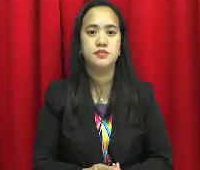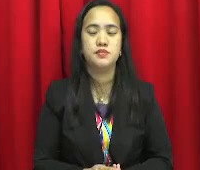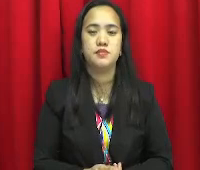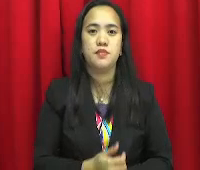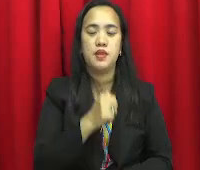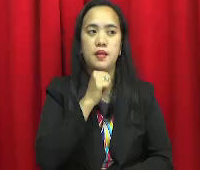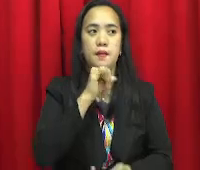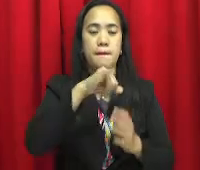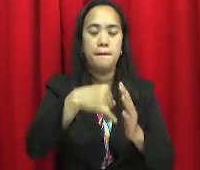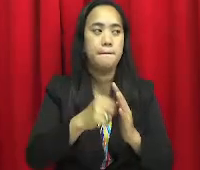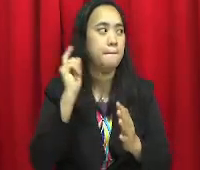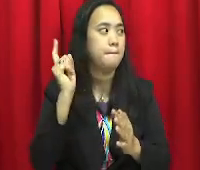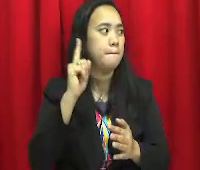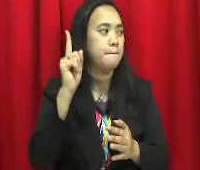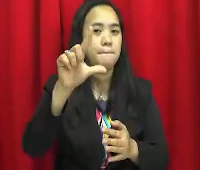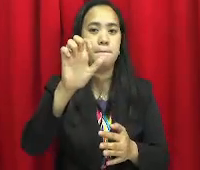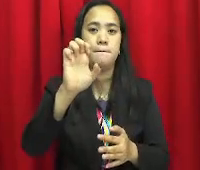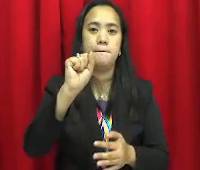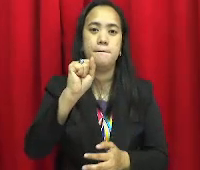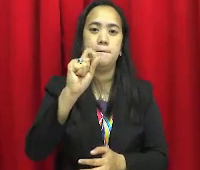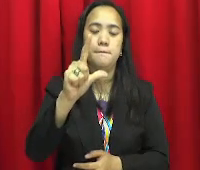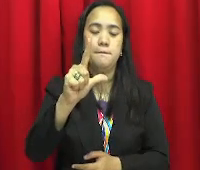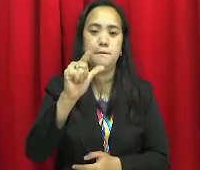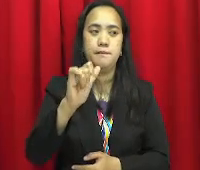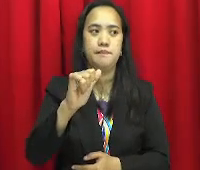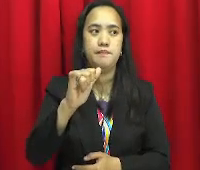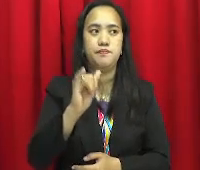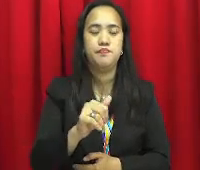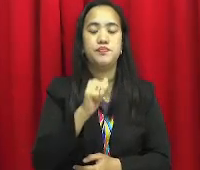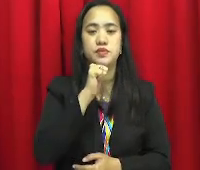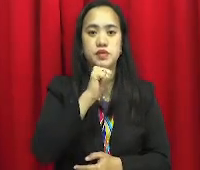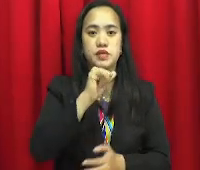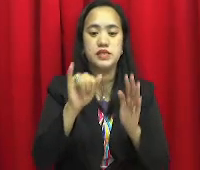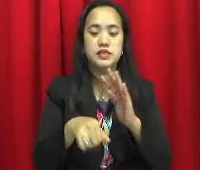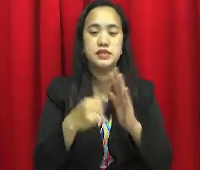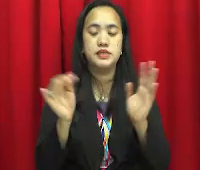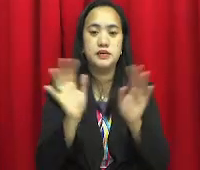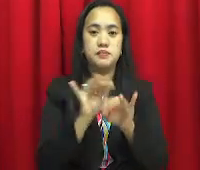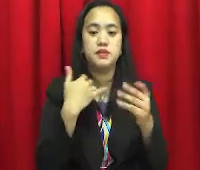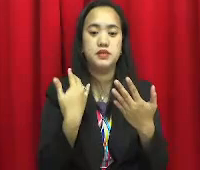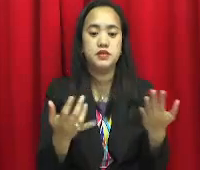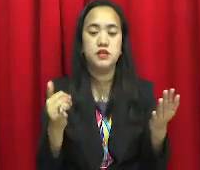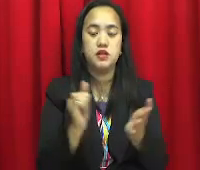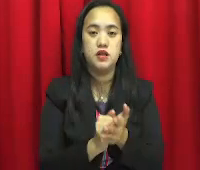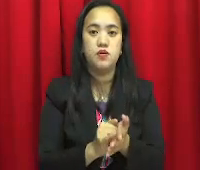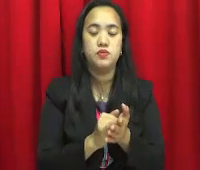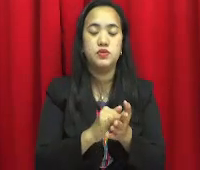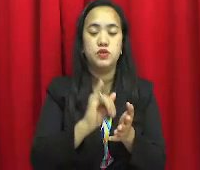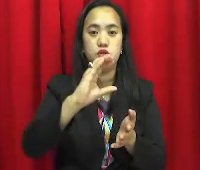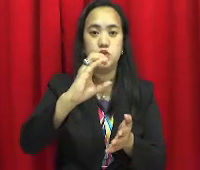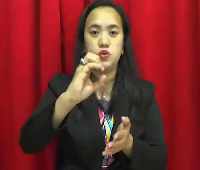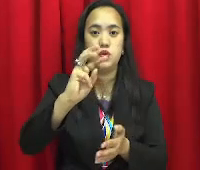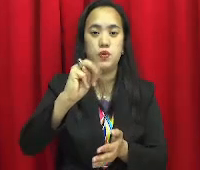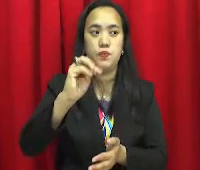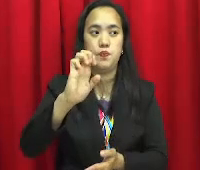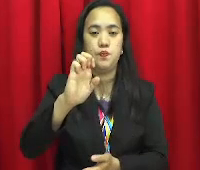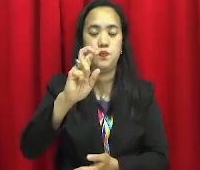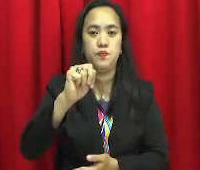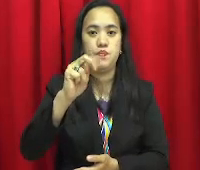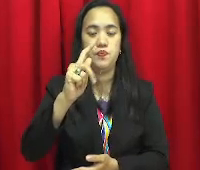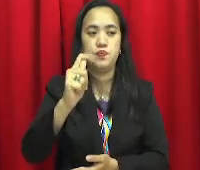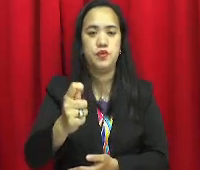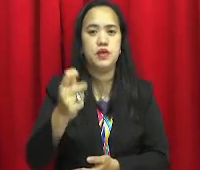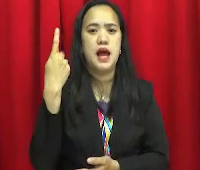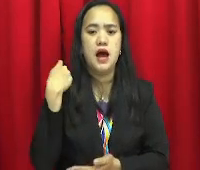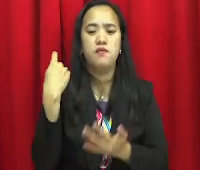Lesley nagpapahayag maging nandyan sa atin pong comment section, comment box. Ay nakikita po natin ang dami nagsasabing